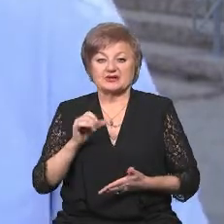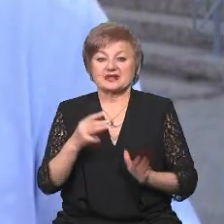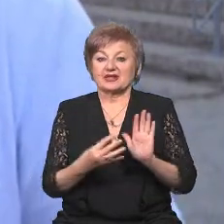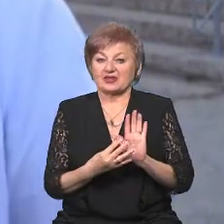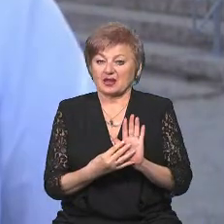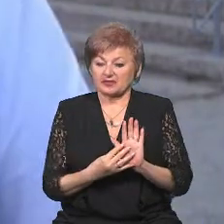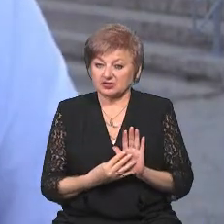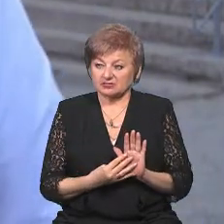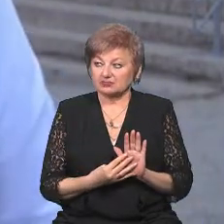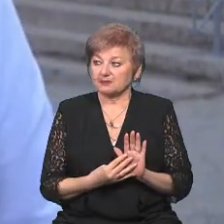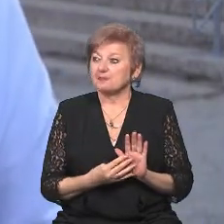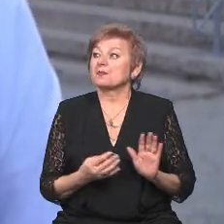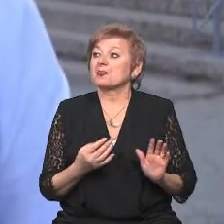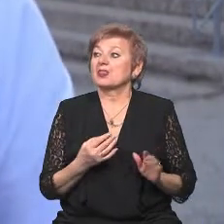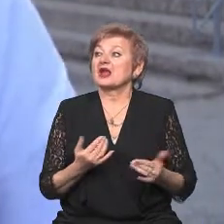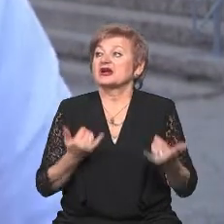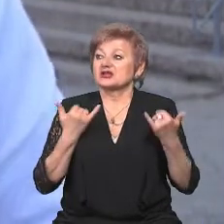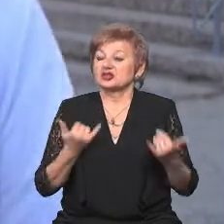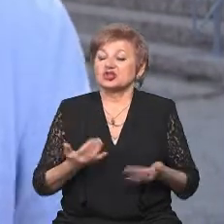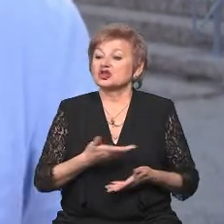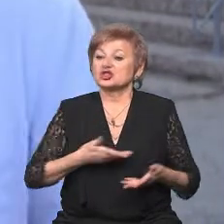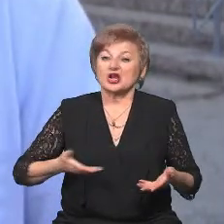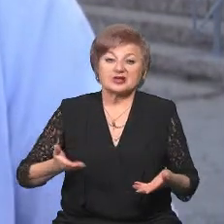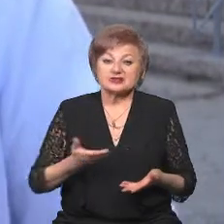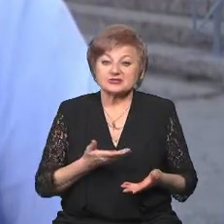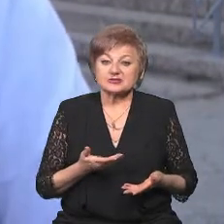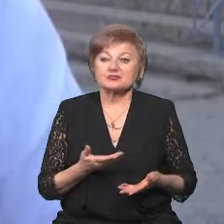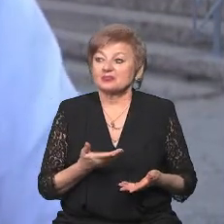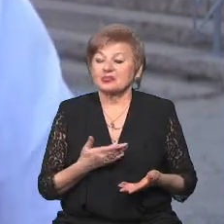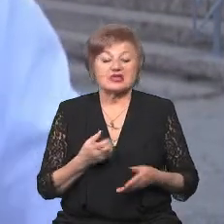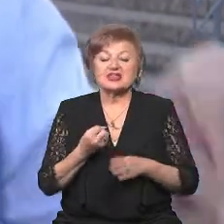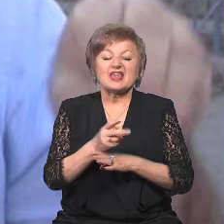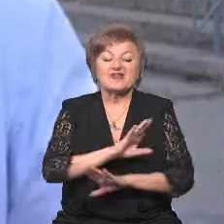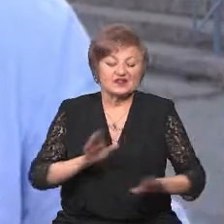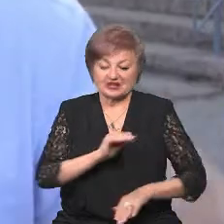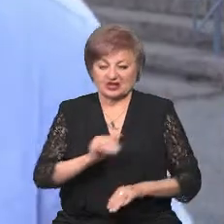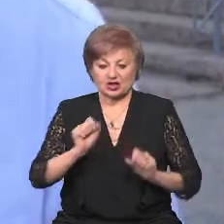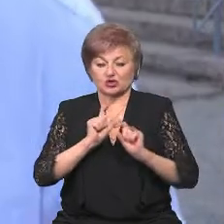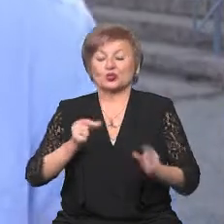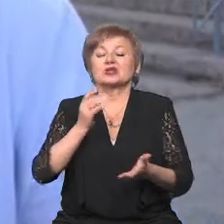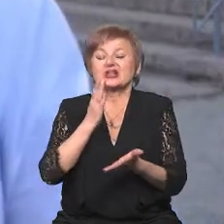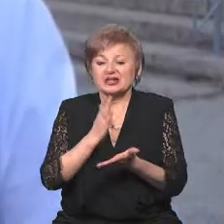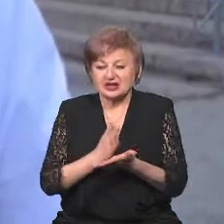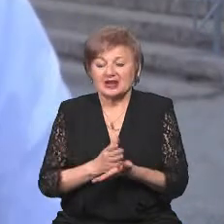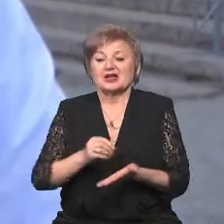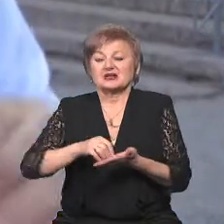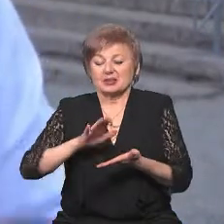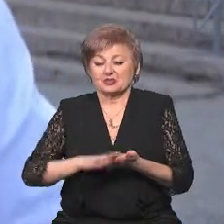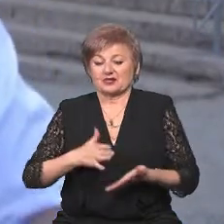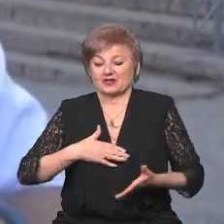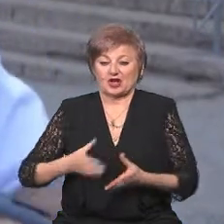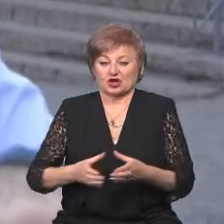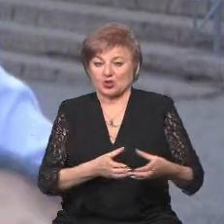здобуття освіти». І зараз ми не виключили дітей зі школи, вони є членами нашого колективу.